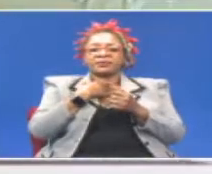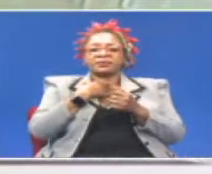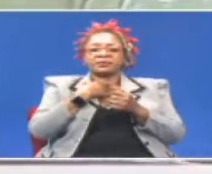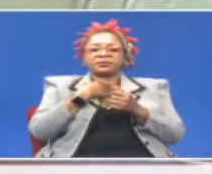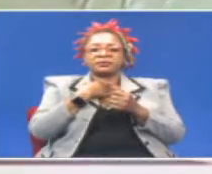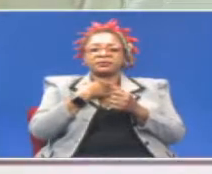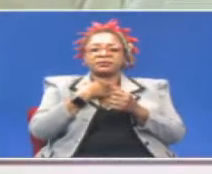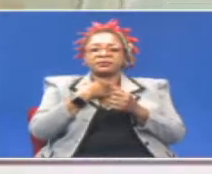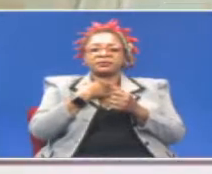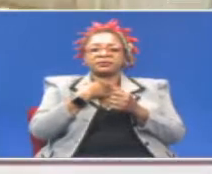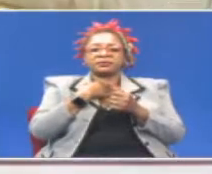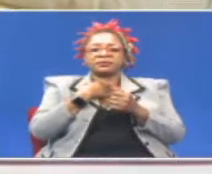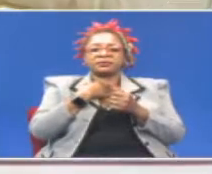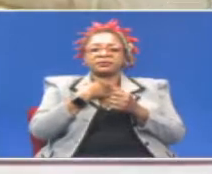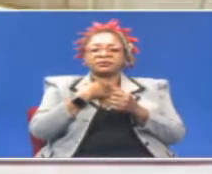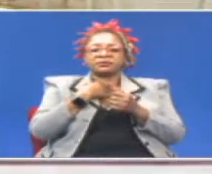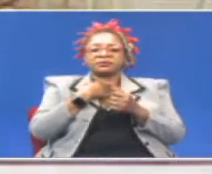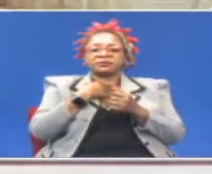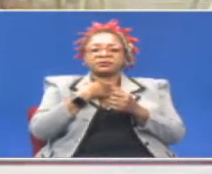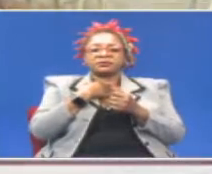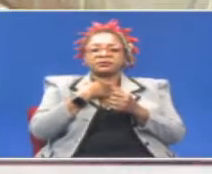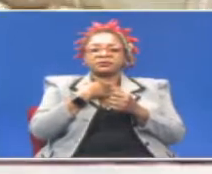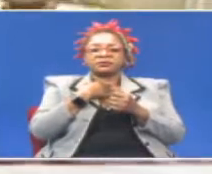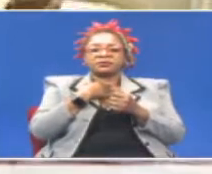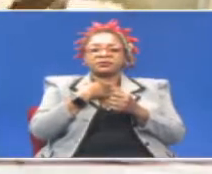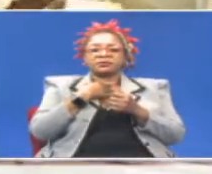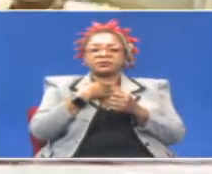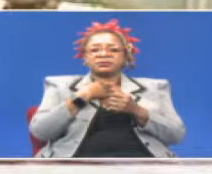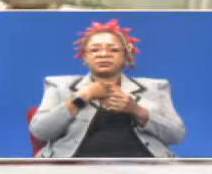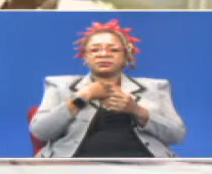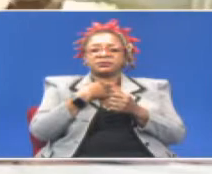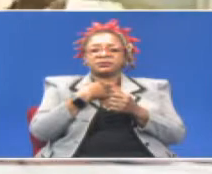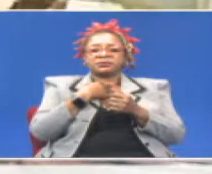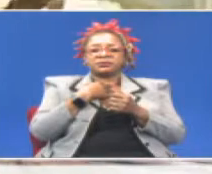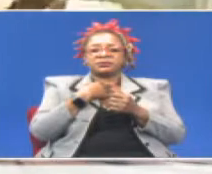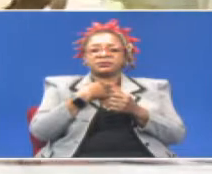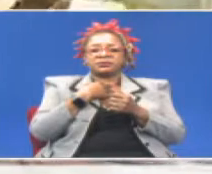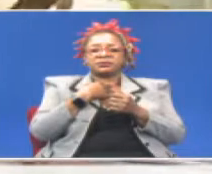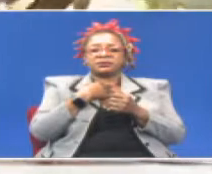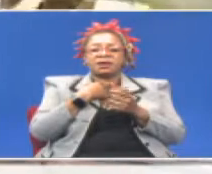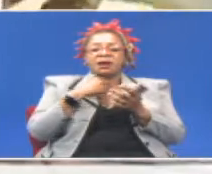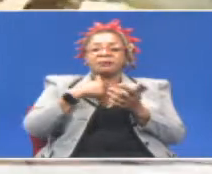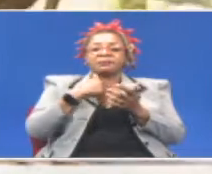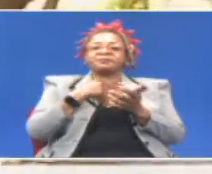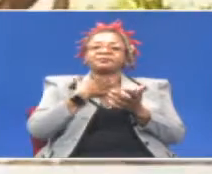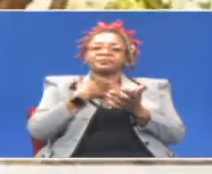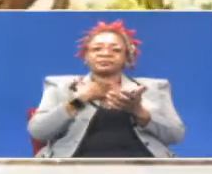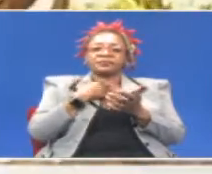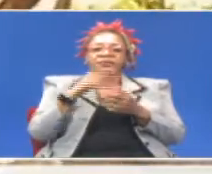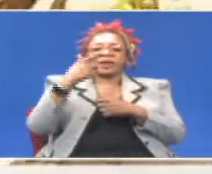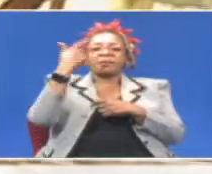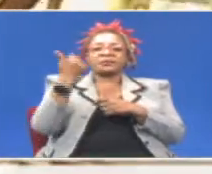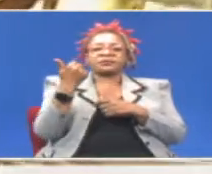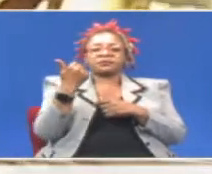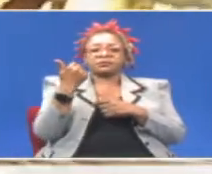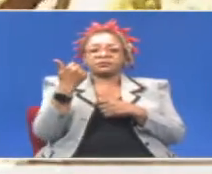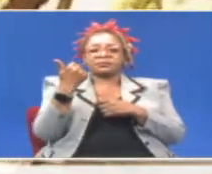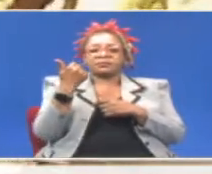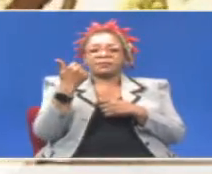Mlango yenyewe ndio nitaka kuja kukaa huko, sababu kule